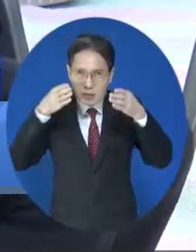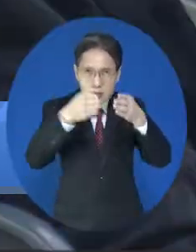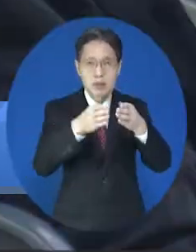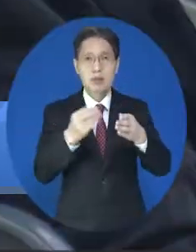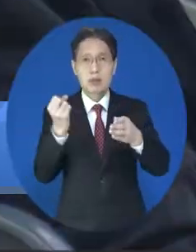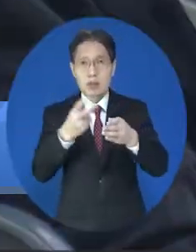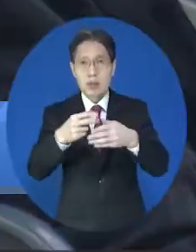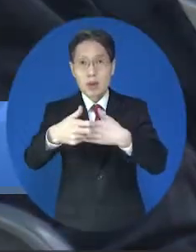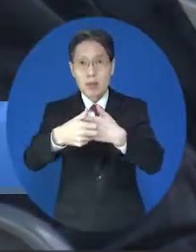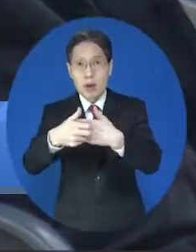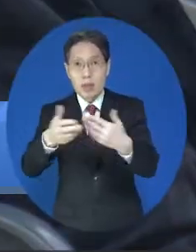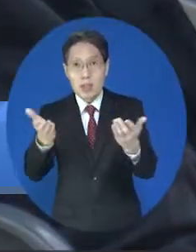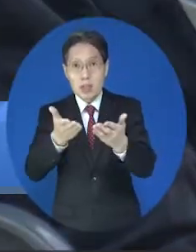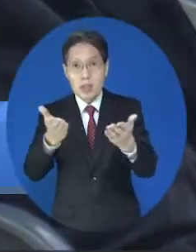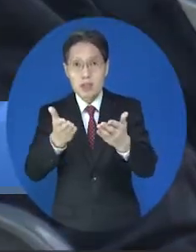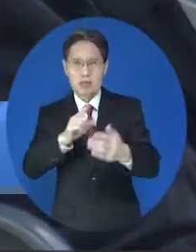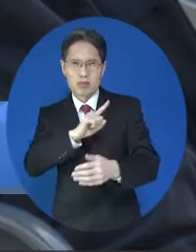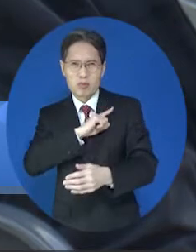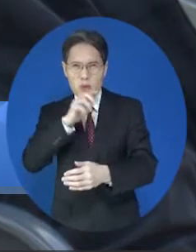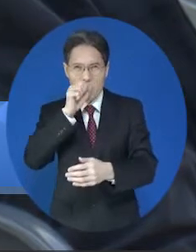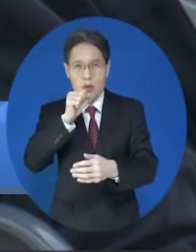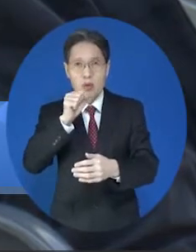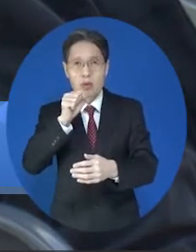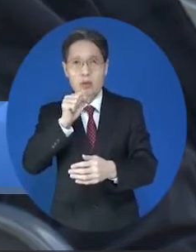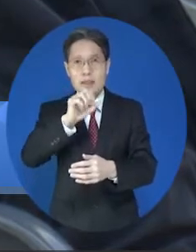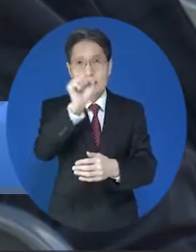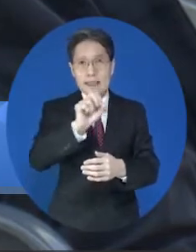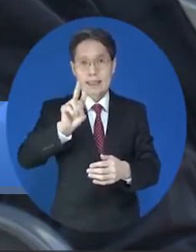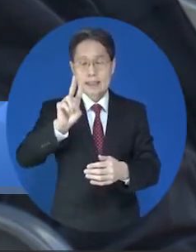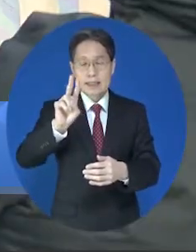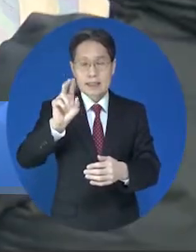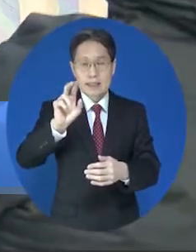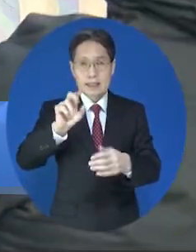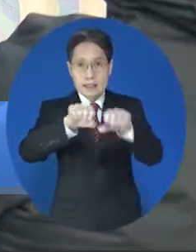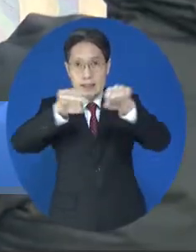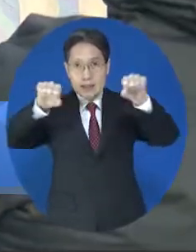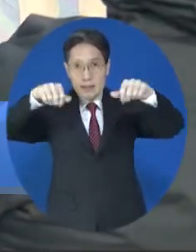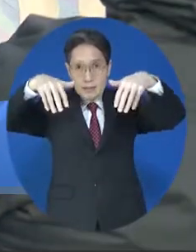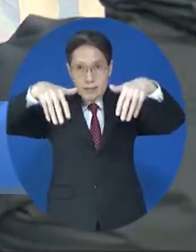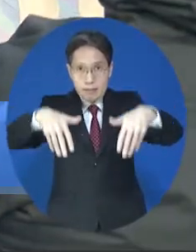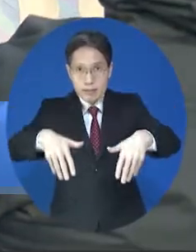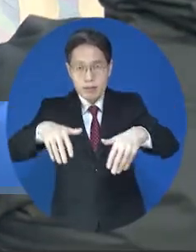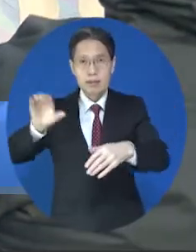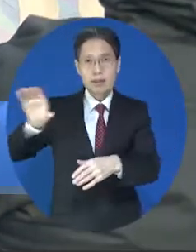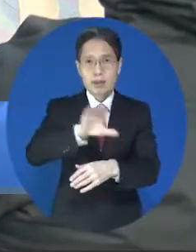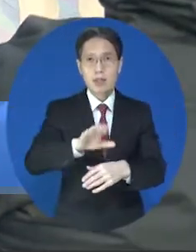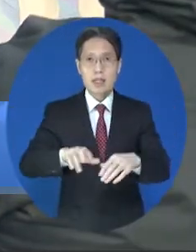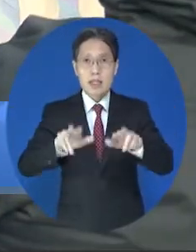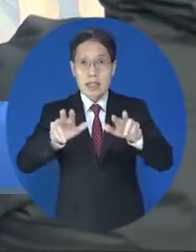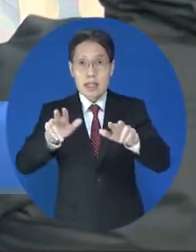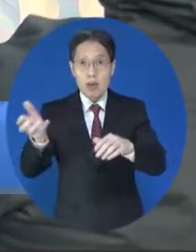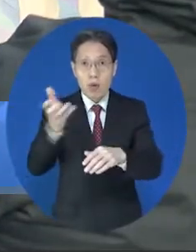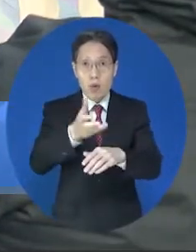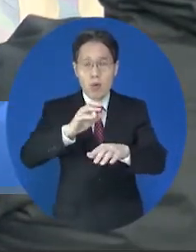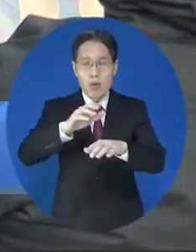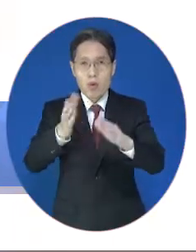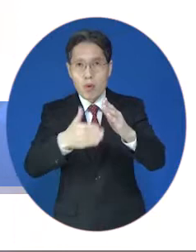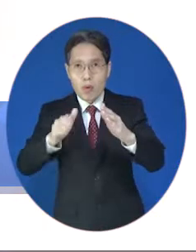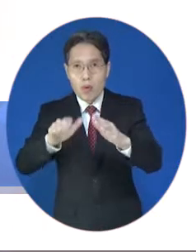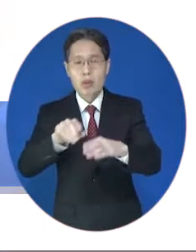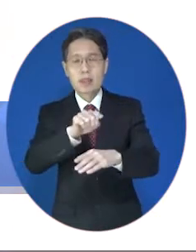병원 업무의 편리한 최첨단 스마트 시스템을 도입합니다 지는 그동안 이전 공공기관 임직원과